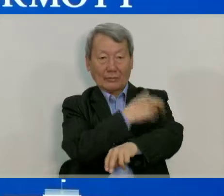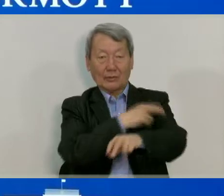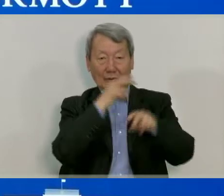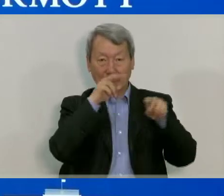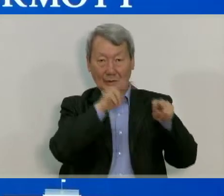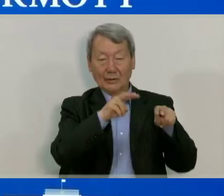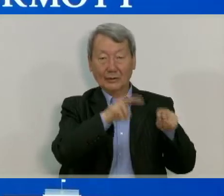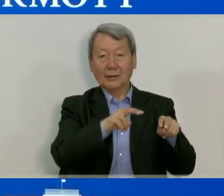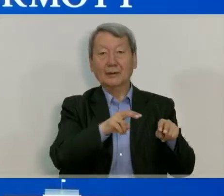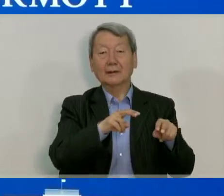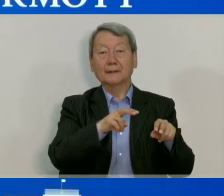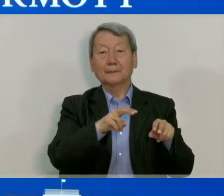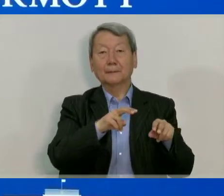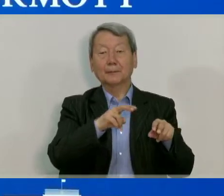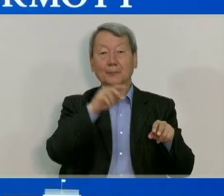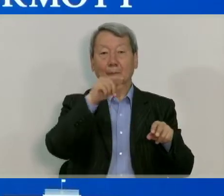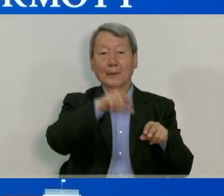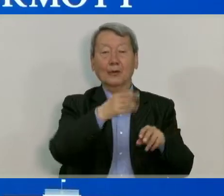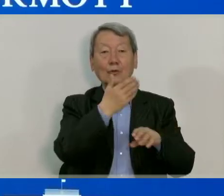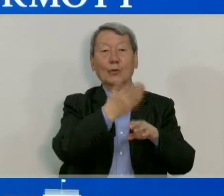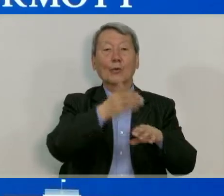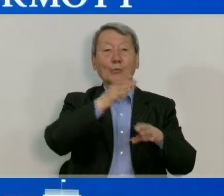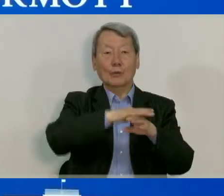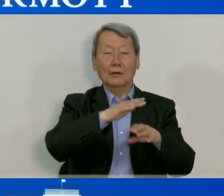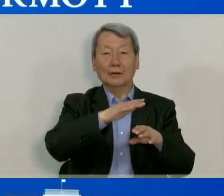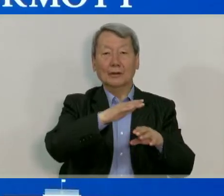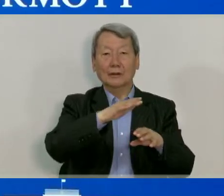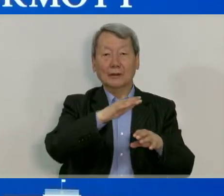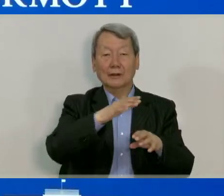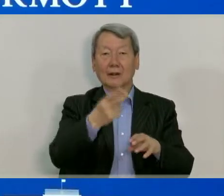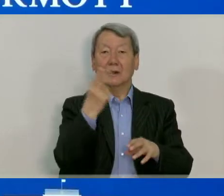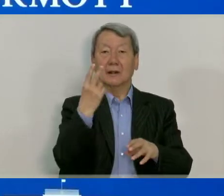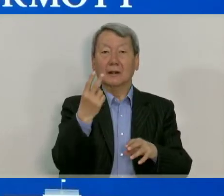бұлардан ор формасында